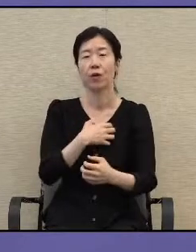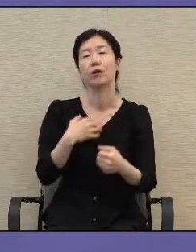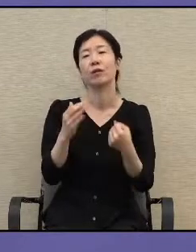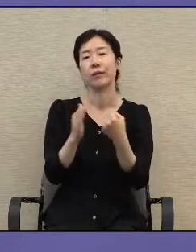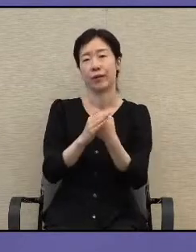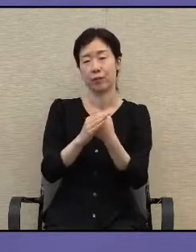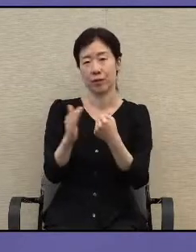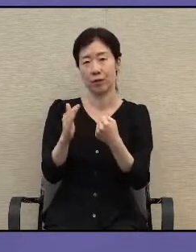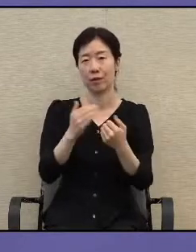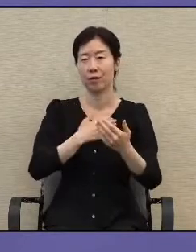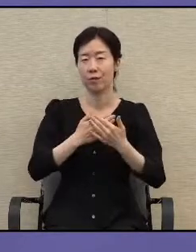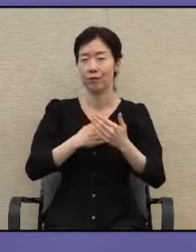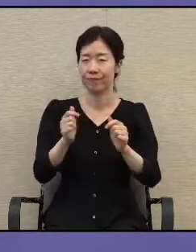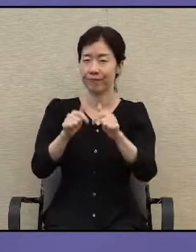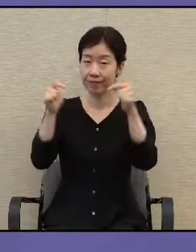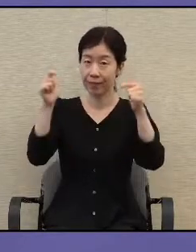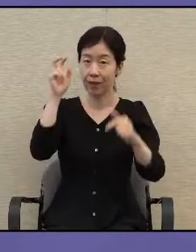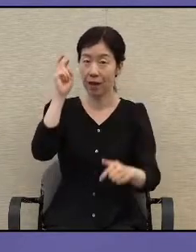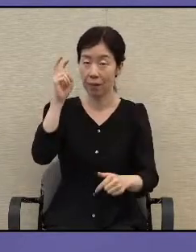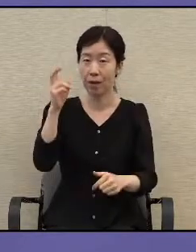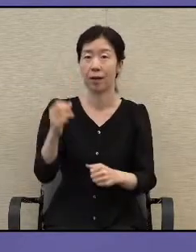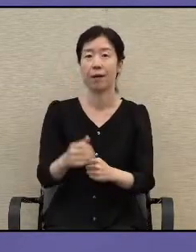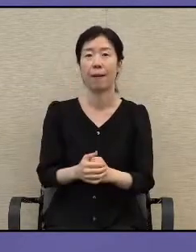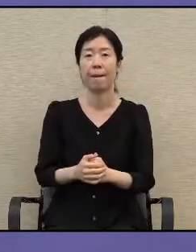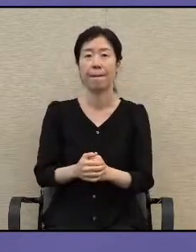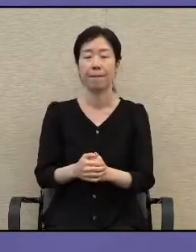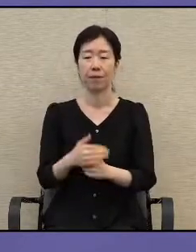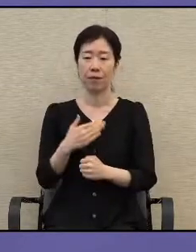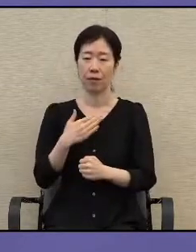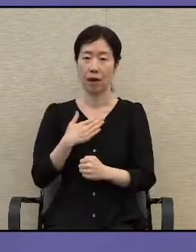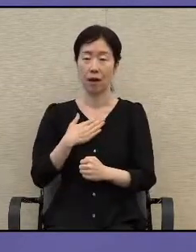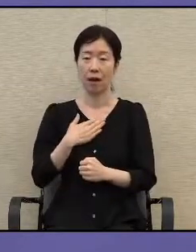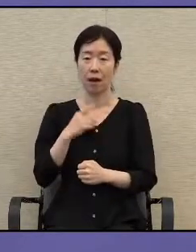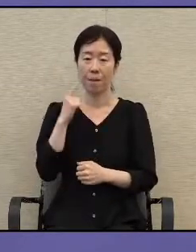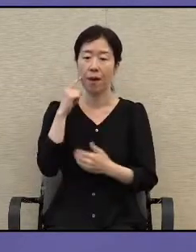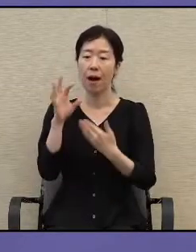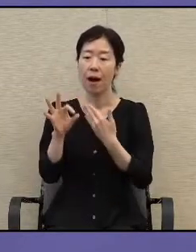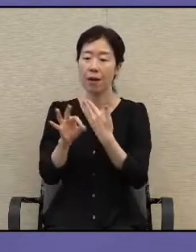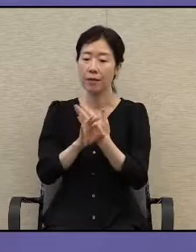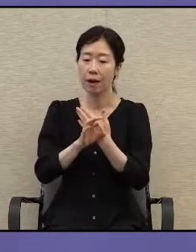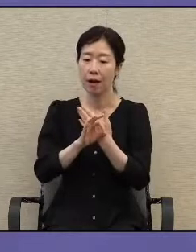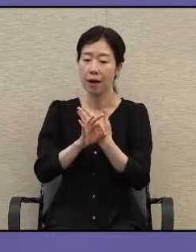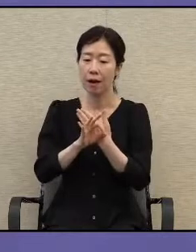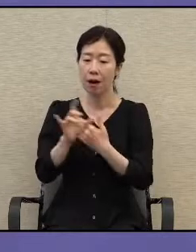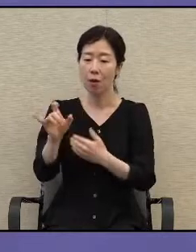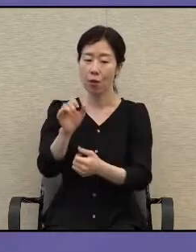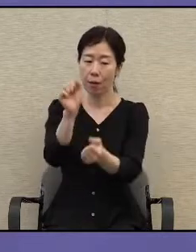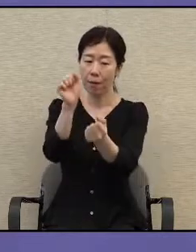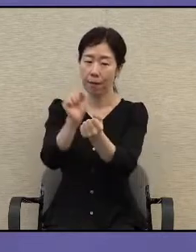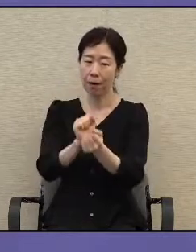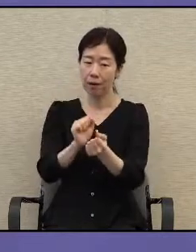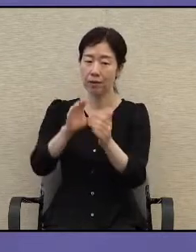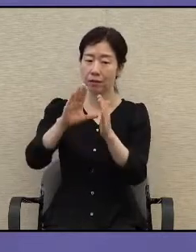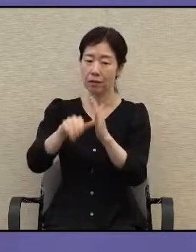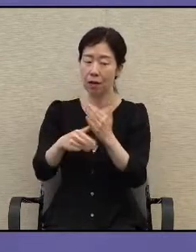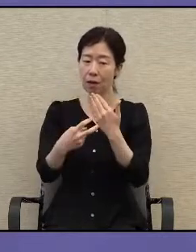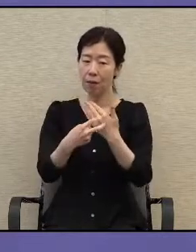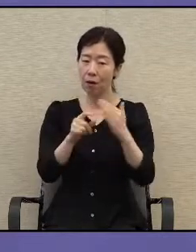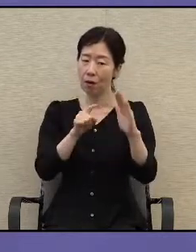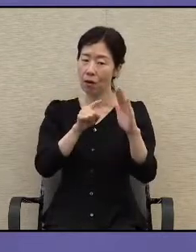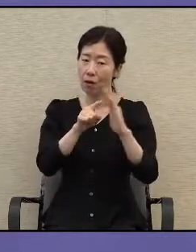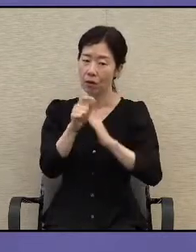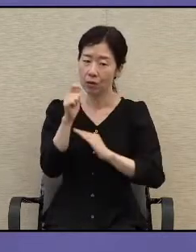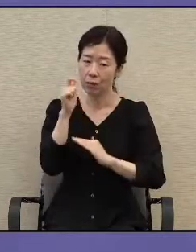굉장히 많이 나왔고 이런 고연령층에서 내가 이 감염이 되어도 의료 처치를 적절히 받지 못할 것이라는 이